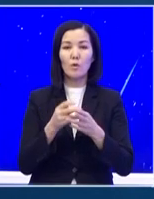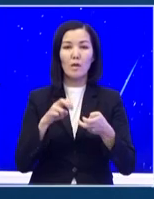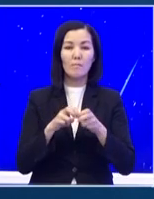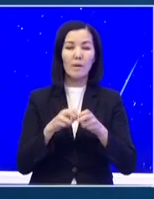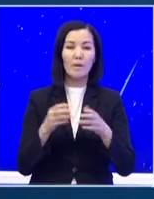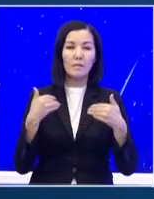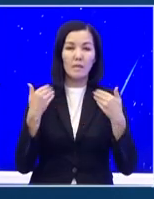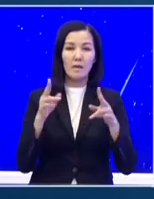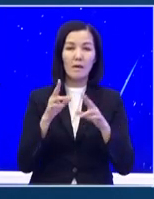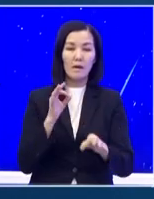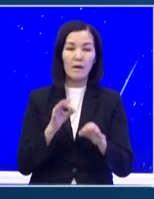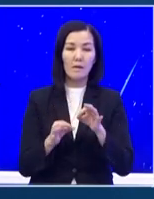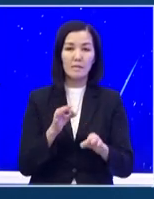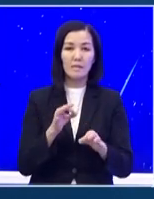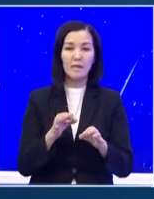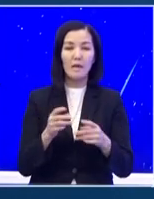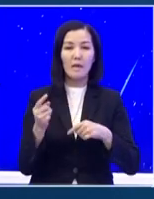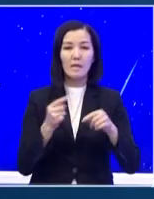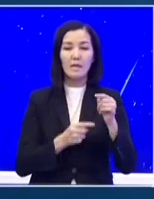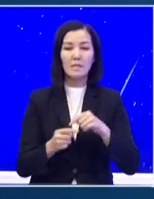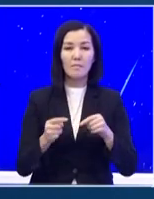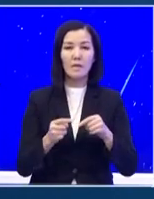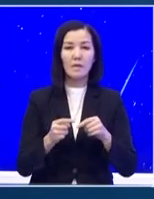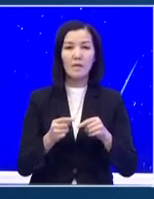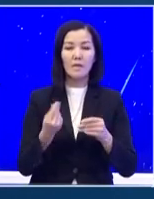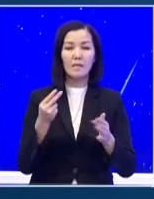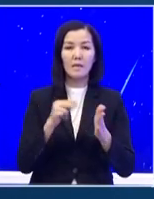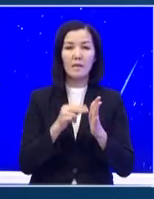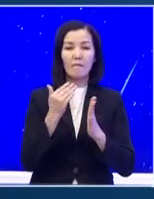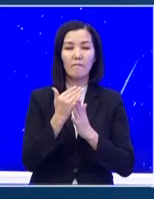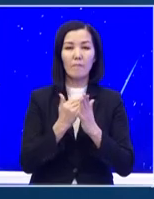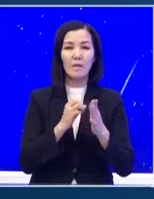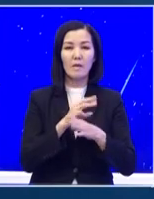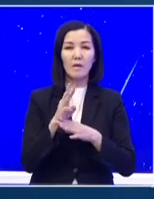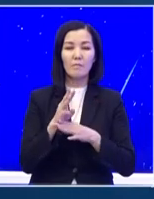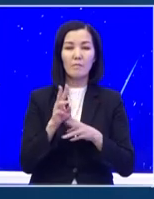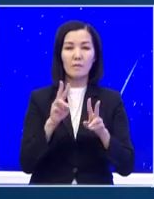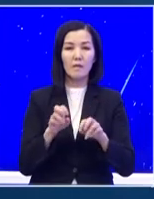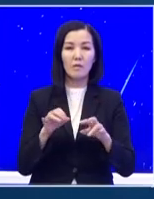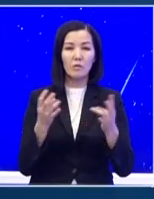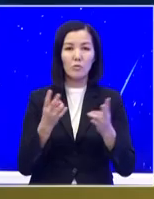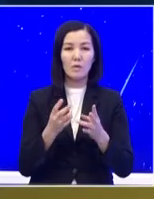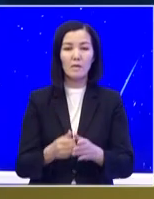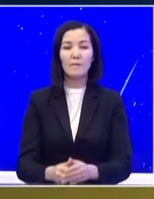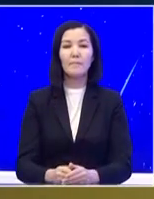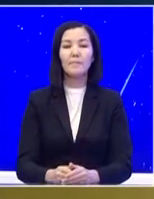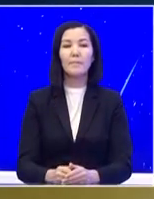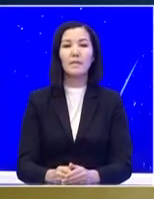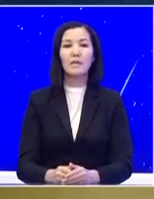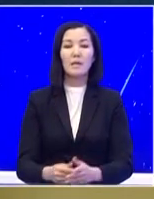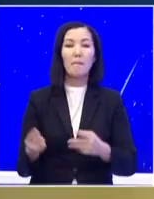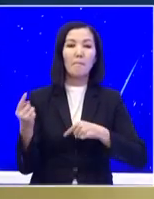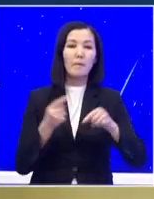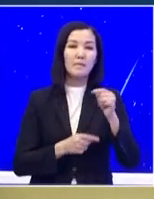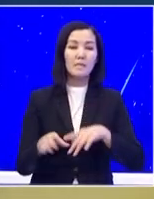талқыланды. Мүмкін оларға кәсіпкерлерді ыңғайлы тарифтік жоспармен қамтамасыз етуді қарастыру керек. Айта кетейік, бизнестің